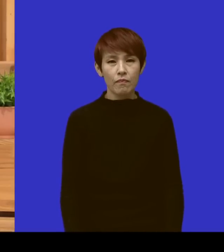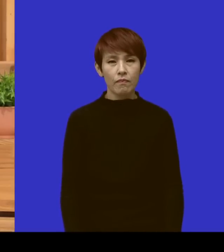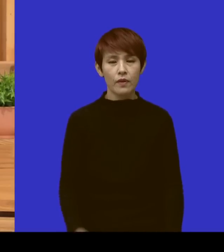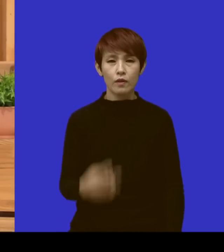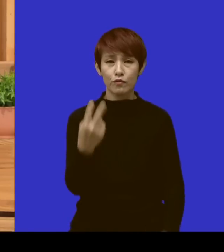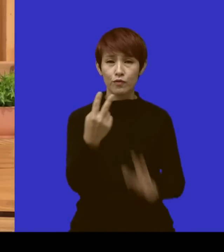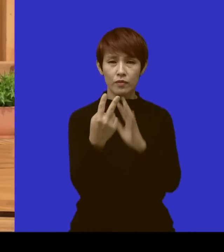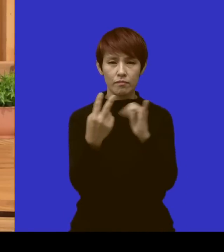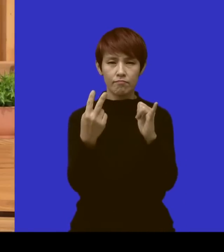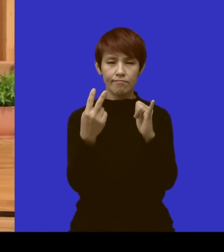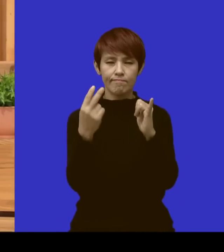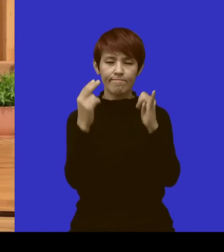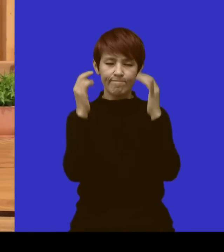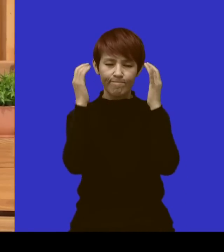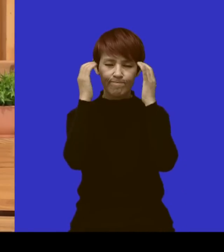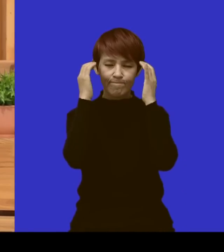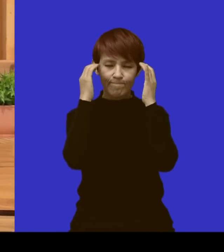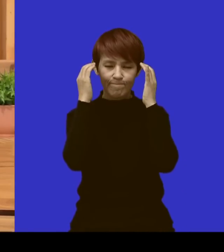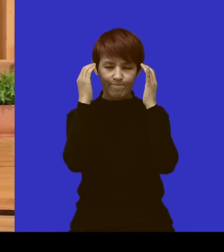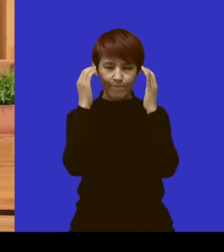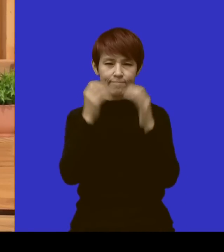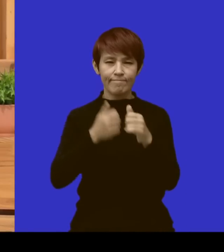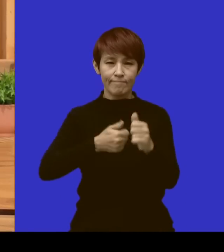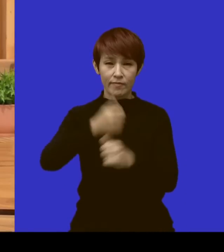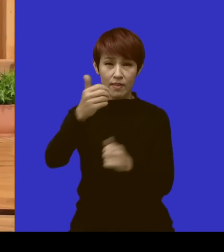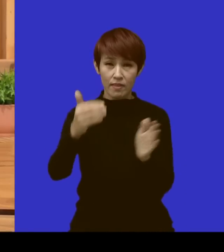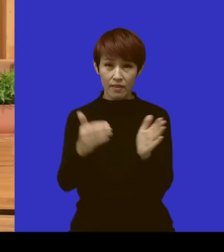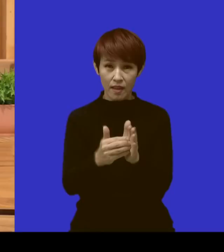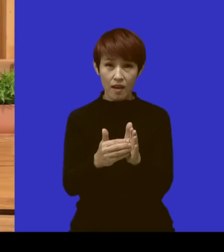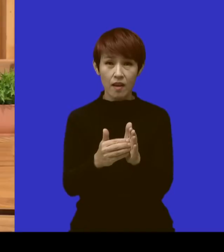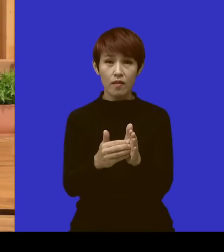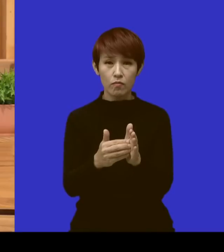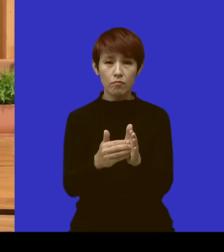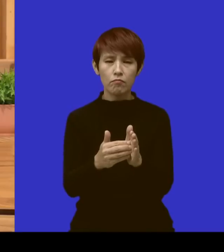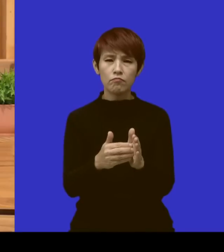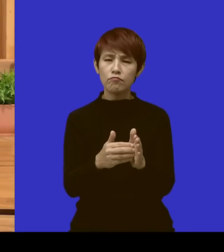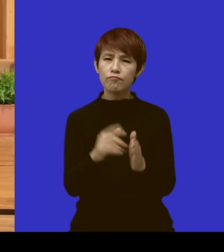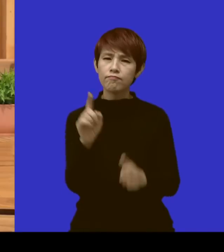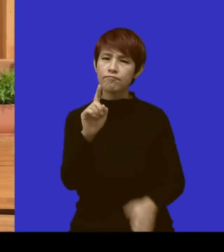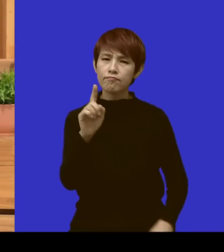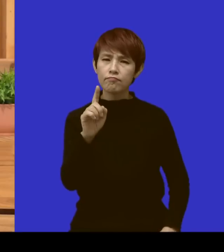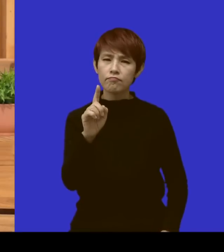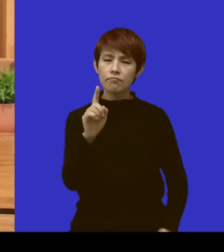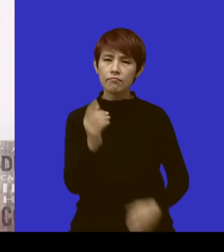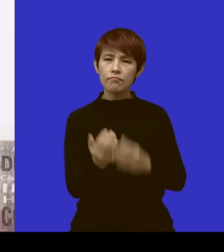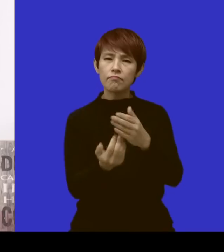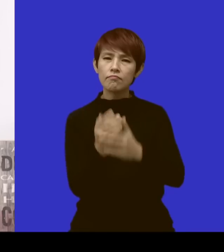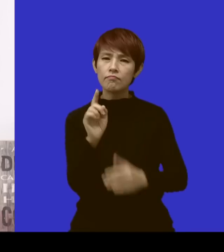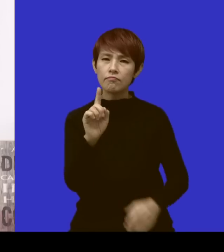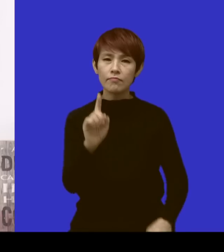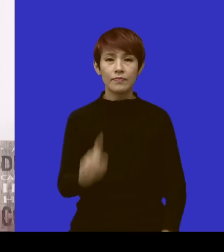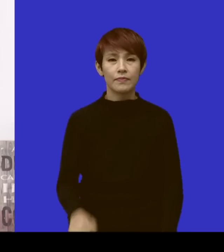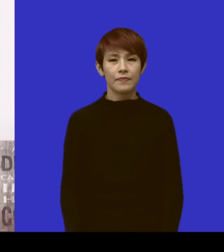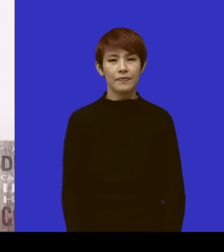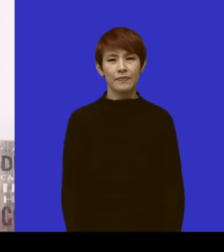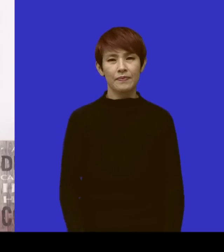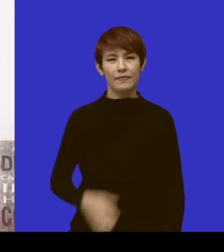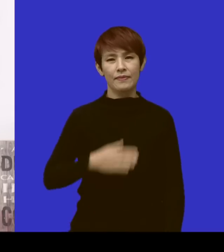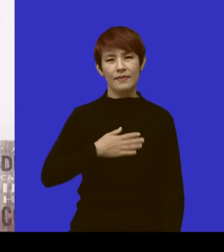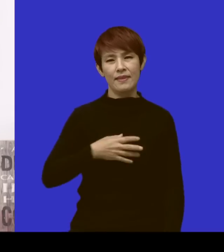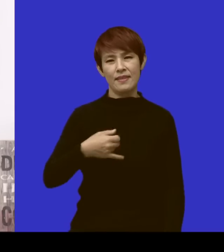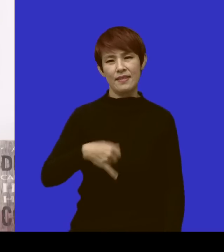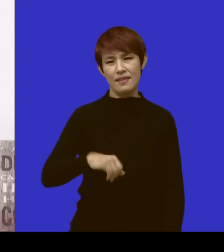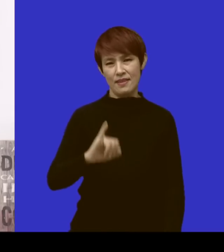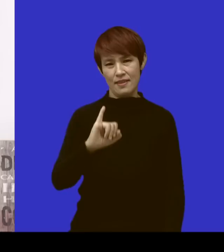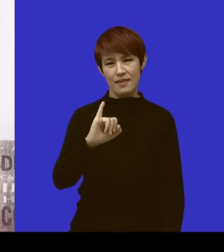시간을 통해서 힘든 일을 이겨내셨다라고 소개를 했는데 두 분에게 어떤 일이 있었던 건가요? 저희